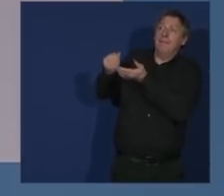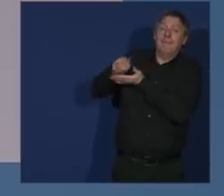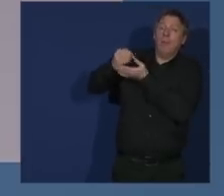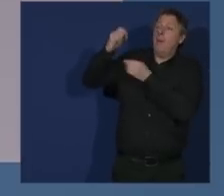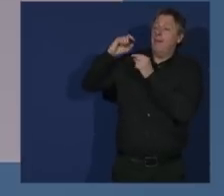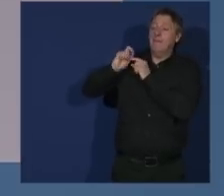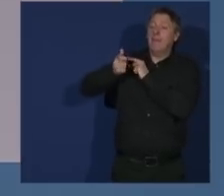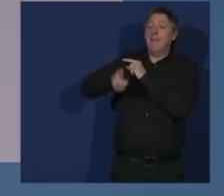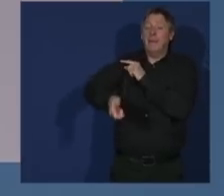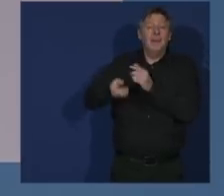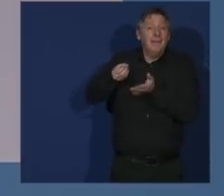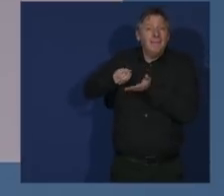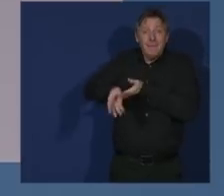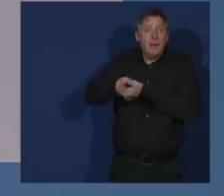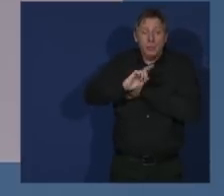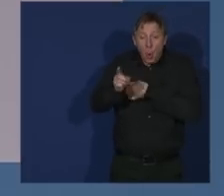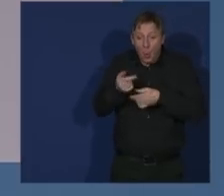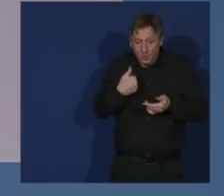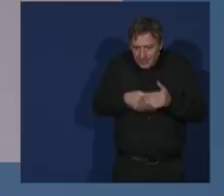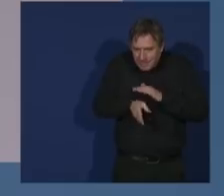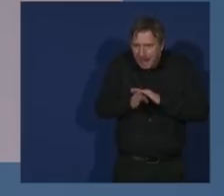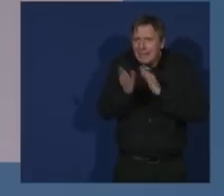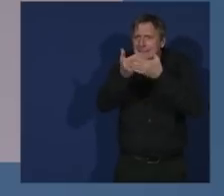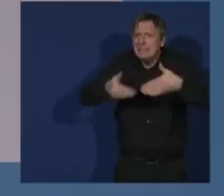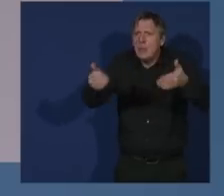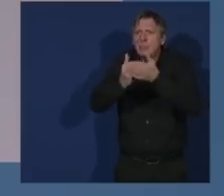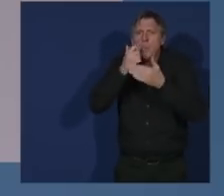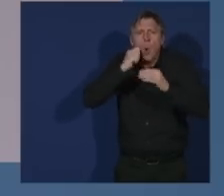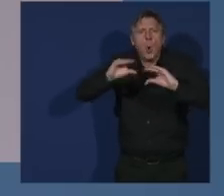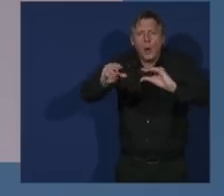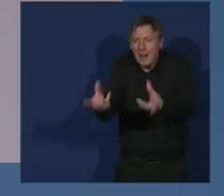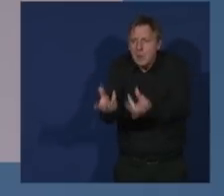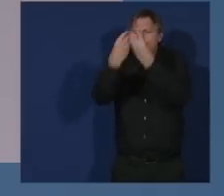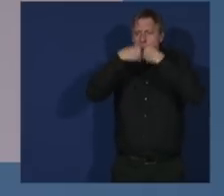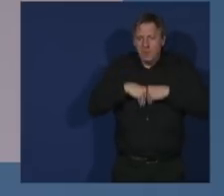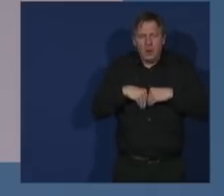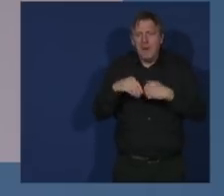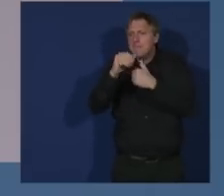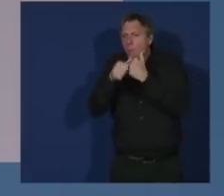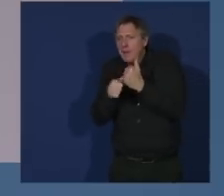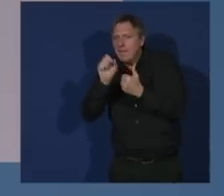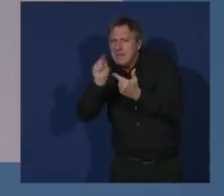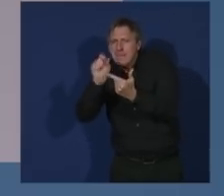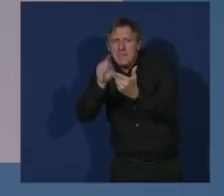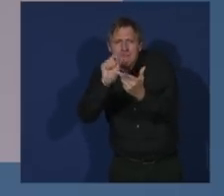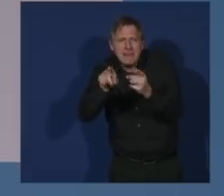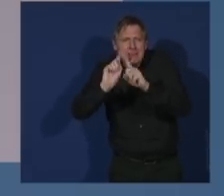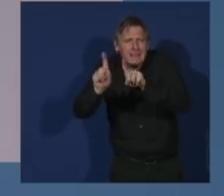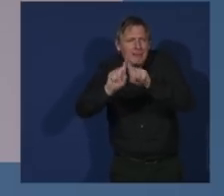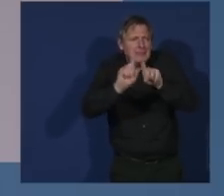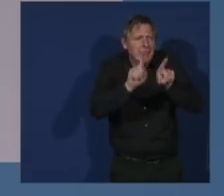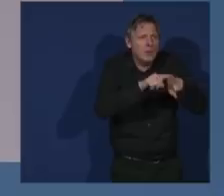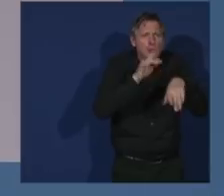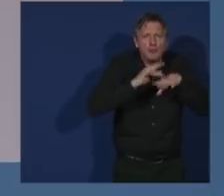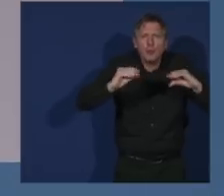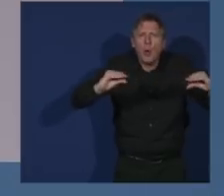pour dire ce que nous faisons en partant de la situation réelle, en partant des cas particuliers des Français, tels qu'ils vivent les